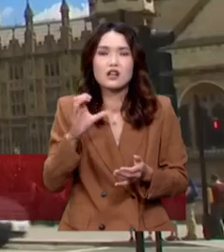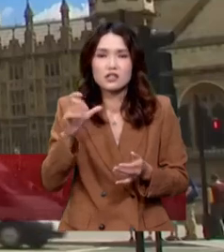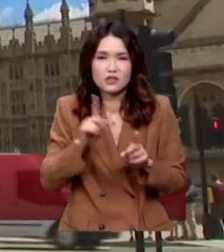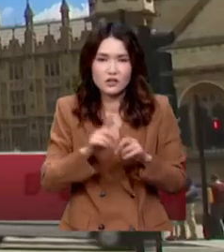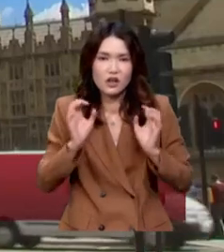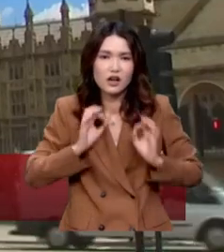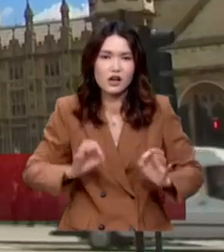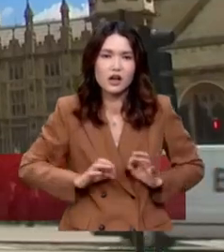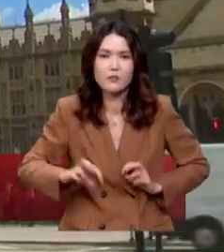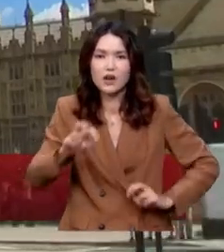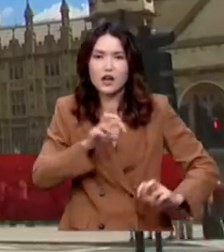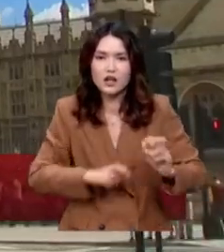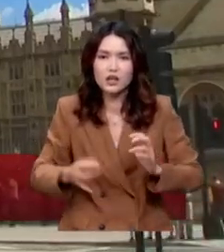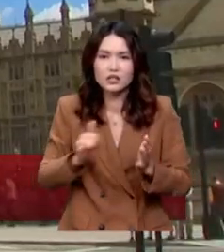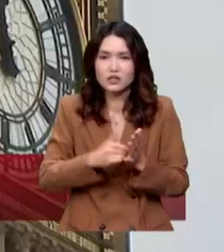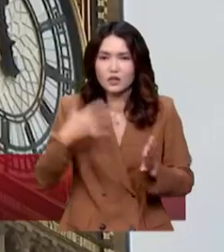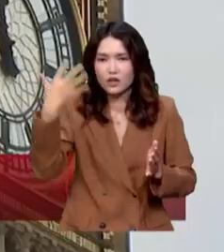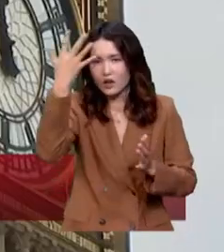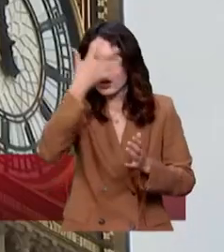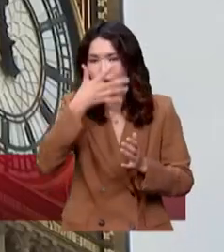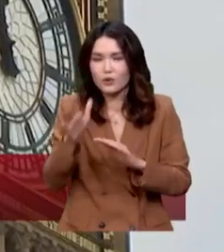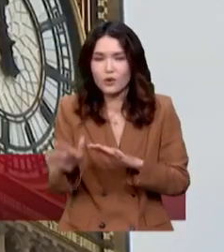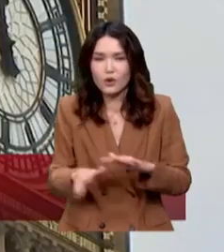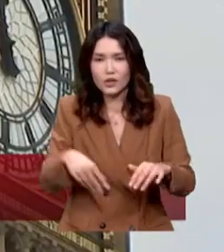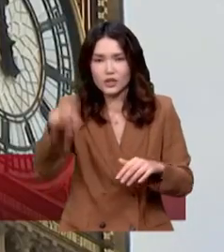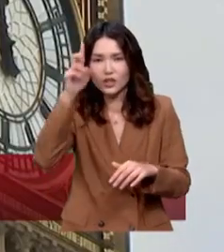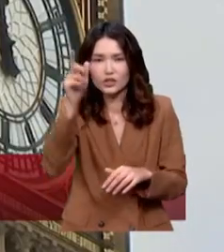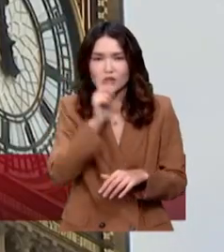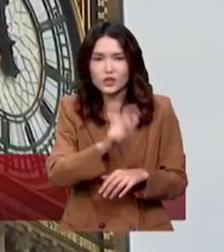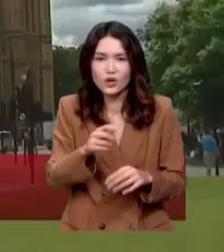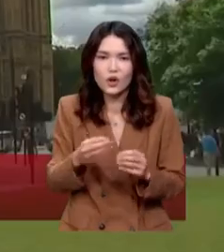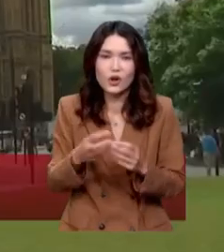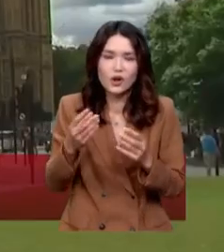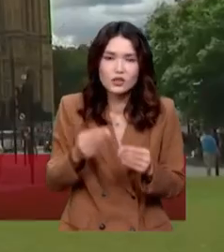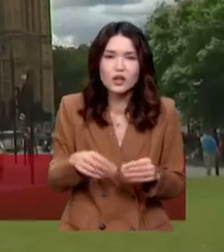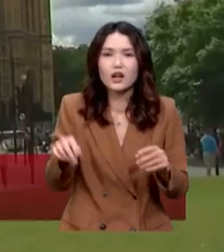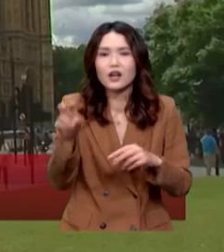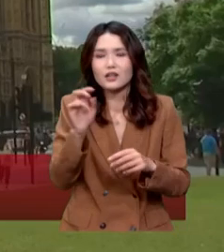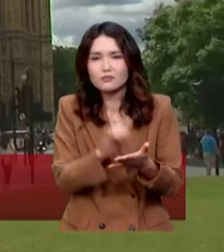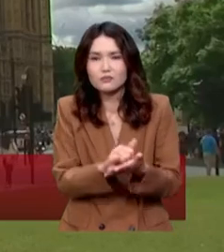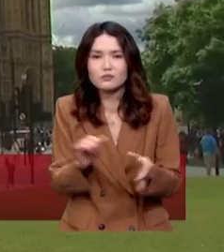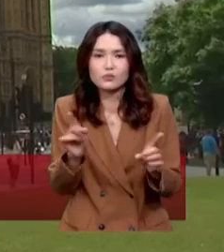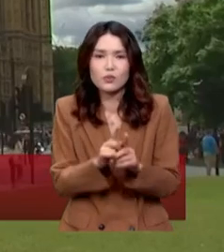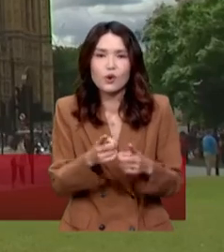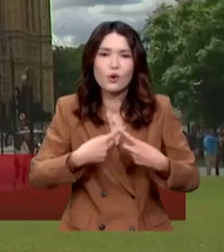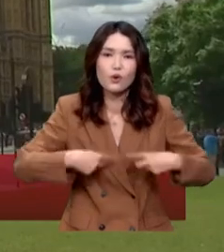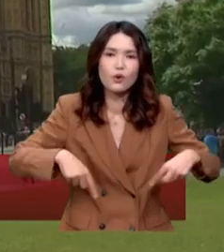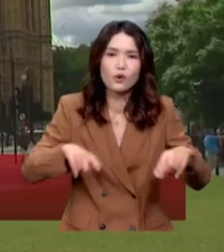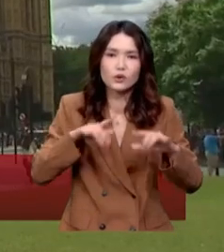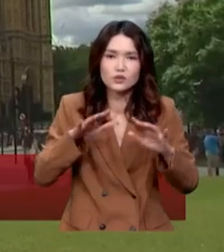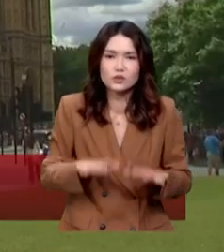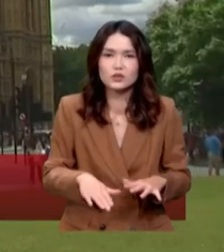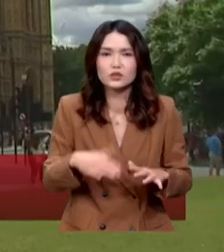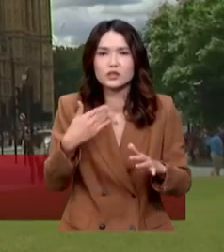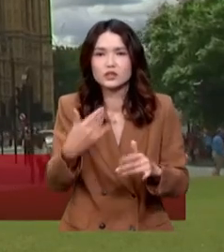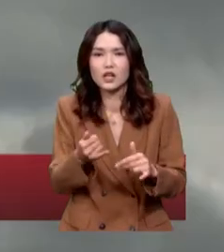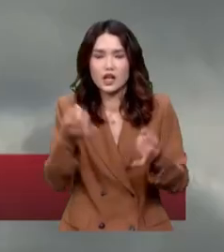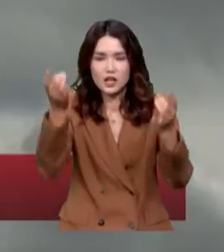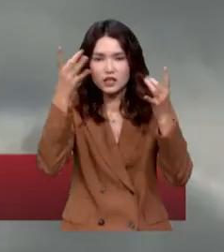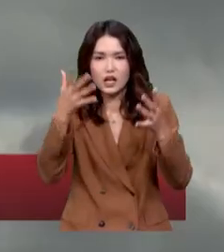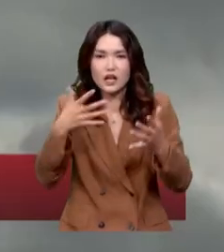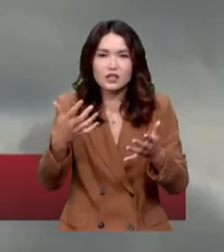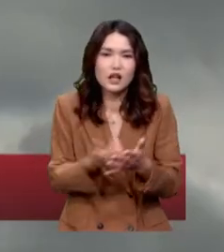Прокуратура іздеу жариялағанына 5 жыл өтті. Ел жұрт Лондонда жүргенін білсе де, органдағылар ЛРТ-нің басты